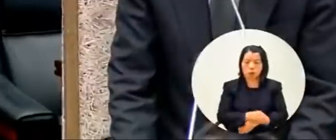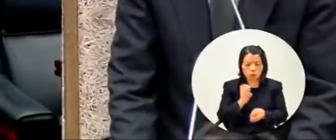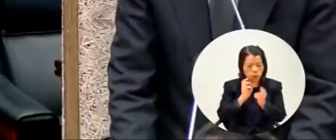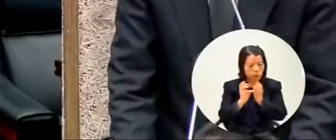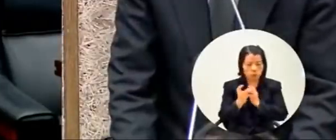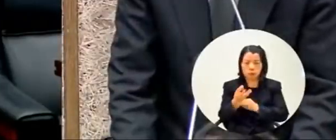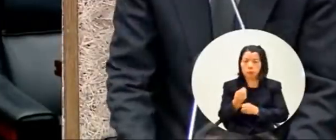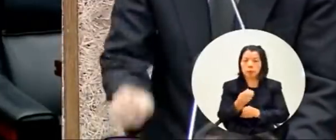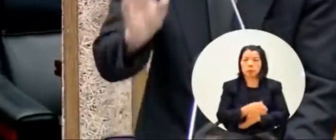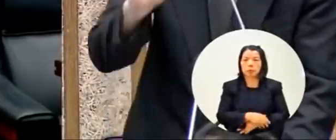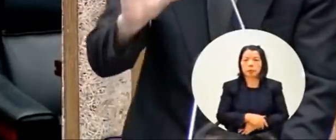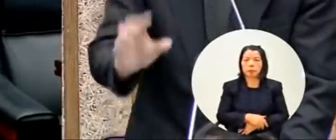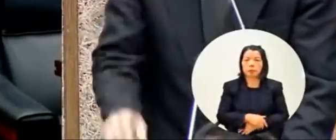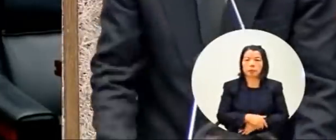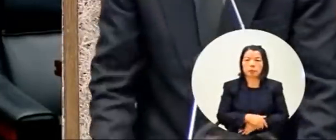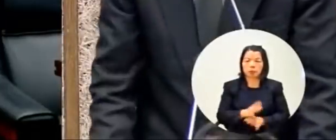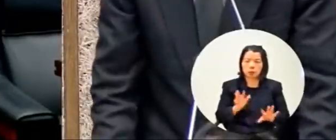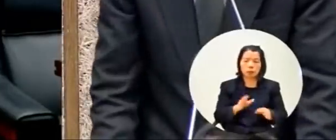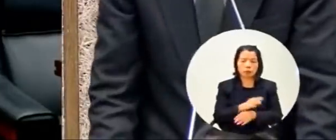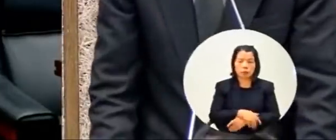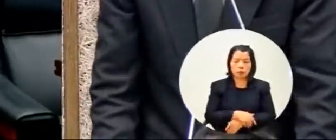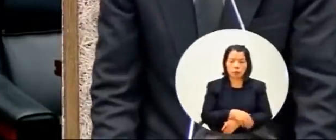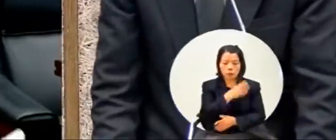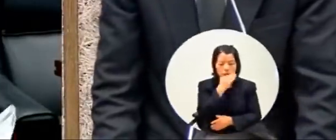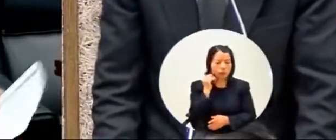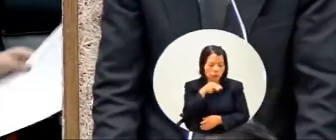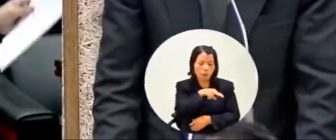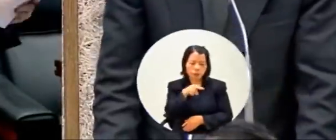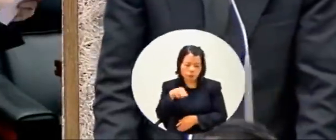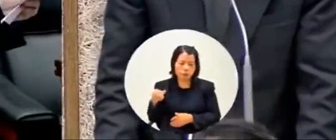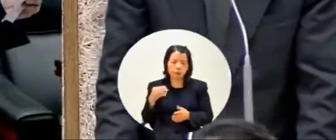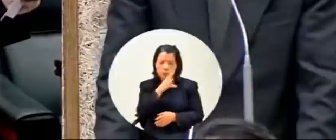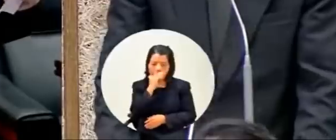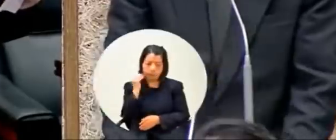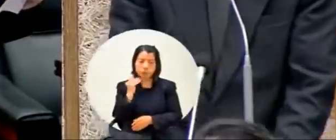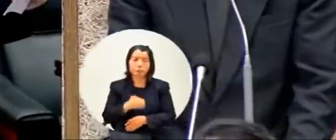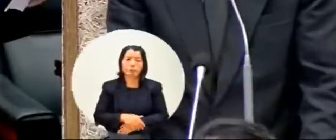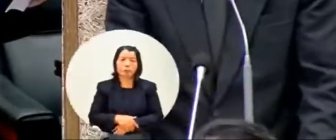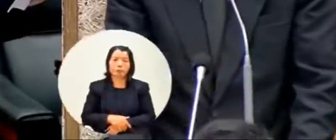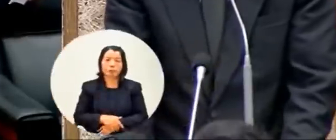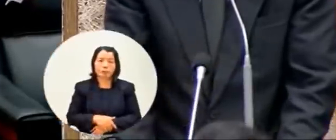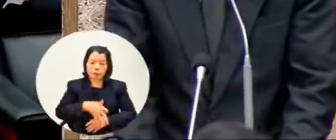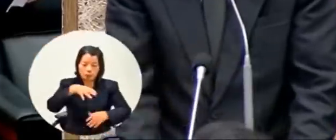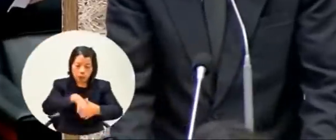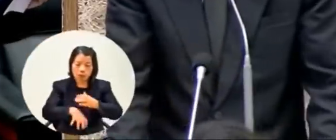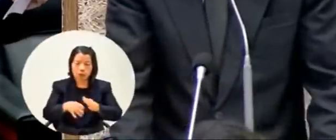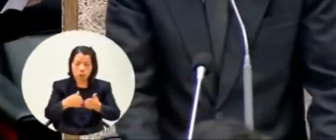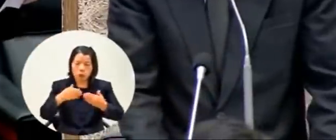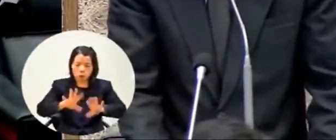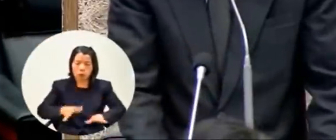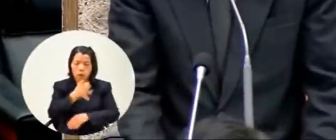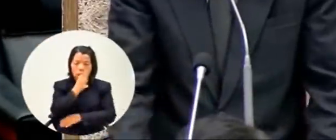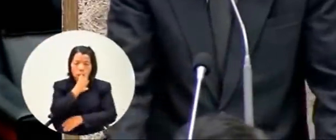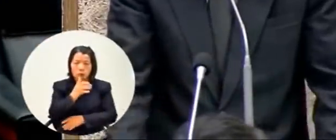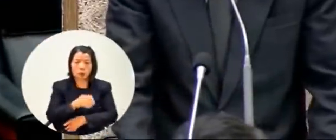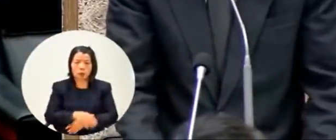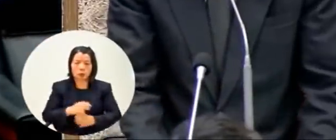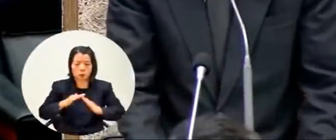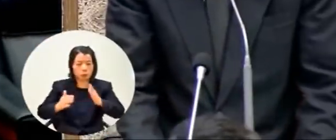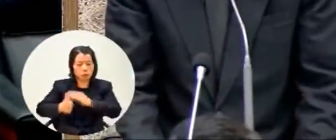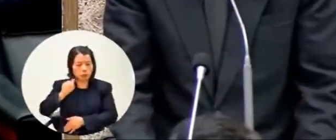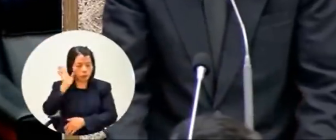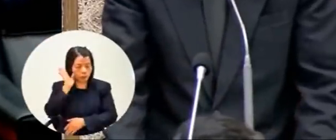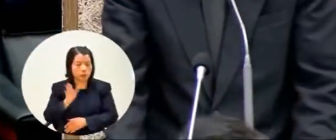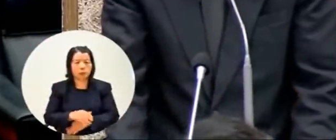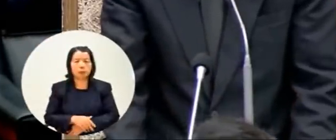看。 你有没有看过？ 我大概是看一下结论。 好，你大概看了一下，中间我念一段给局长跟市长你听一下。